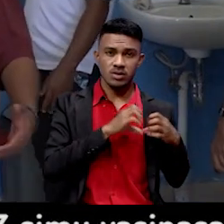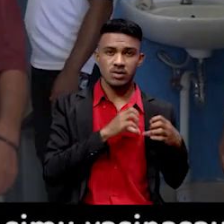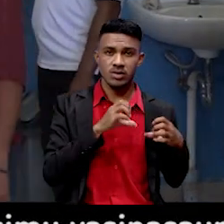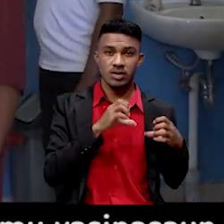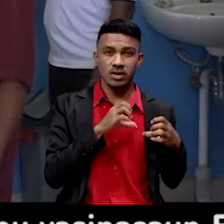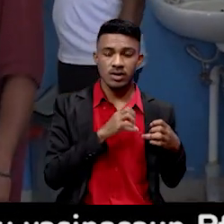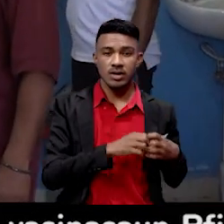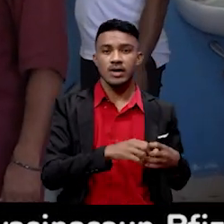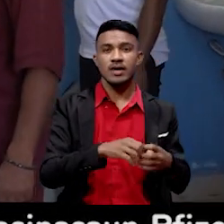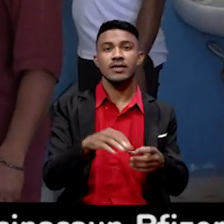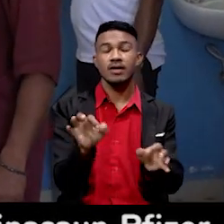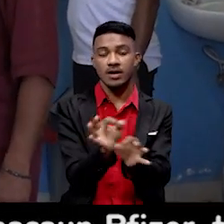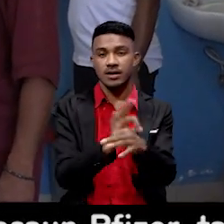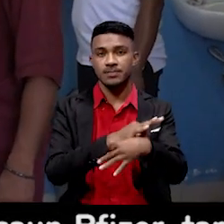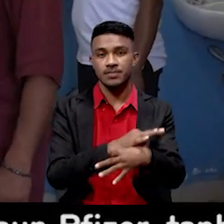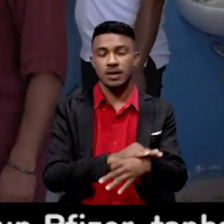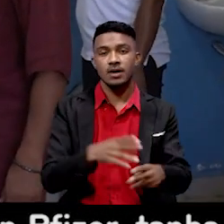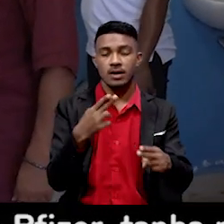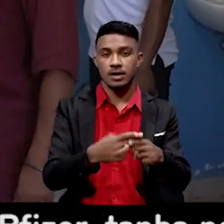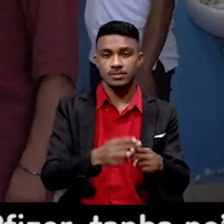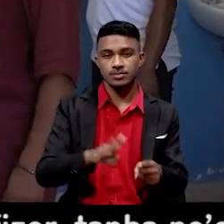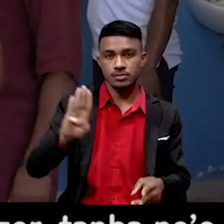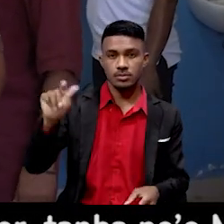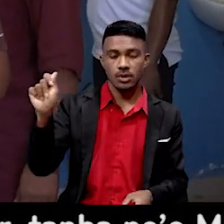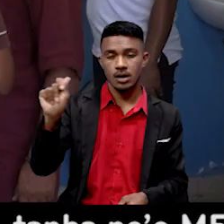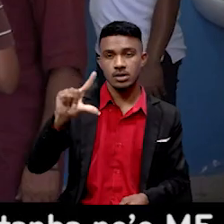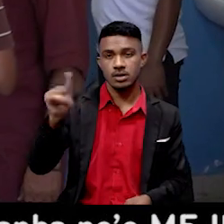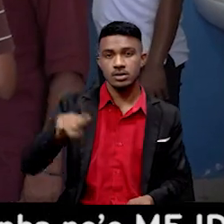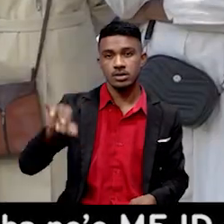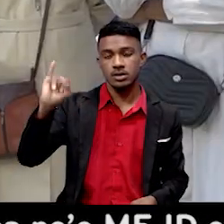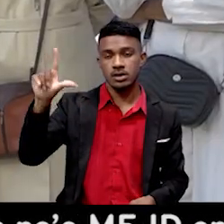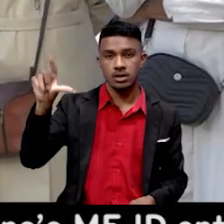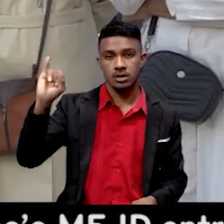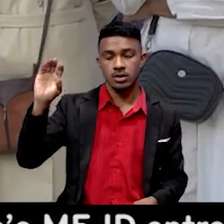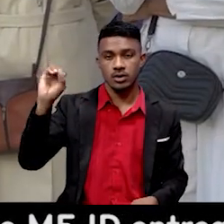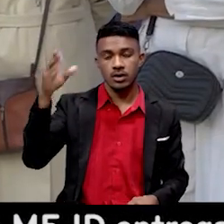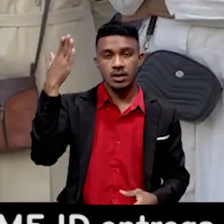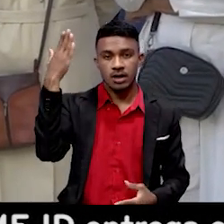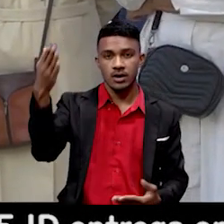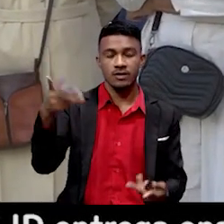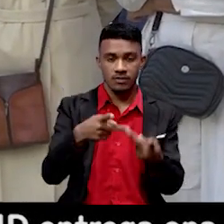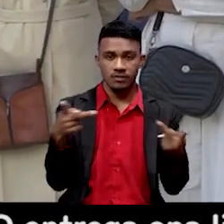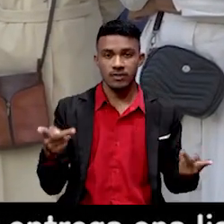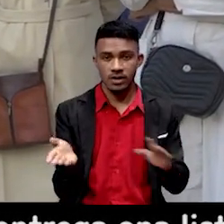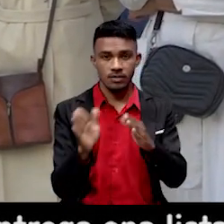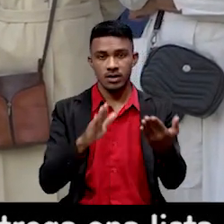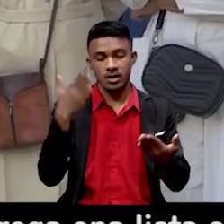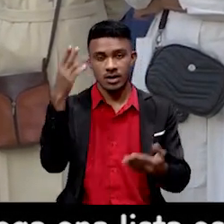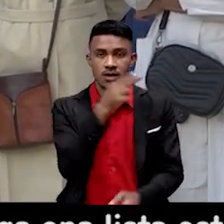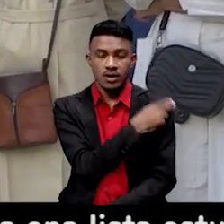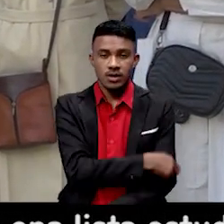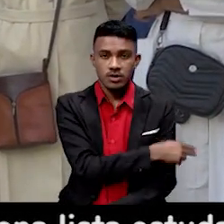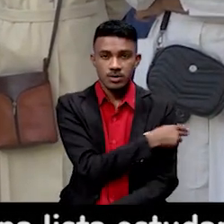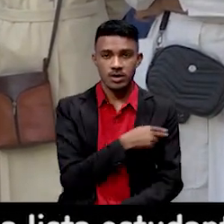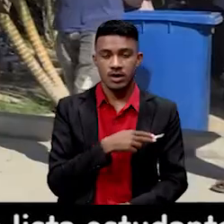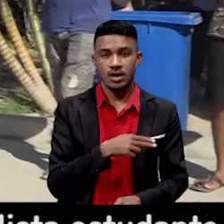Dada unha mati isin Dom Basilio do Nascimento se ia hela mortuário Hospital Nacional Guido Valadares no selori baia catedral o di